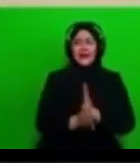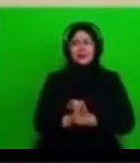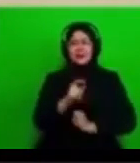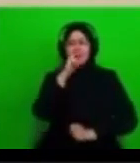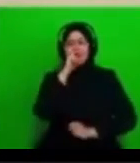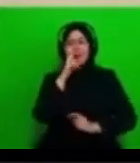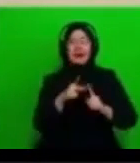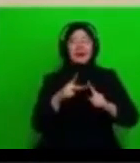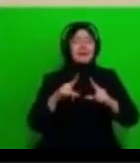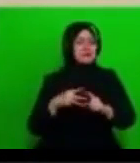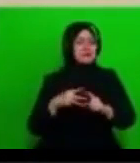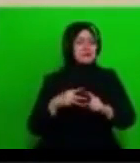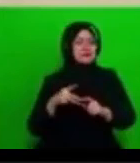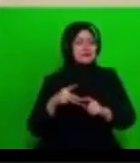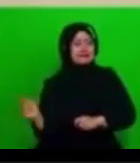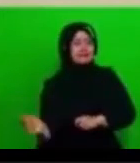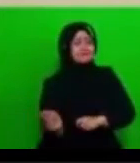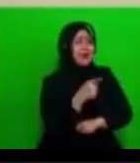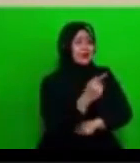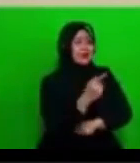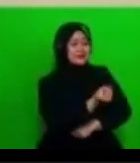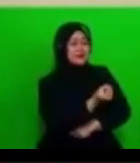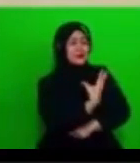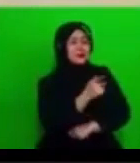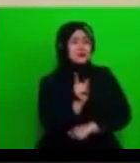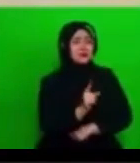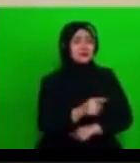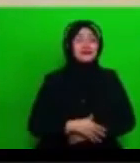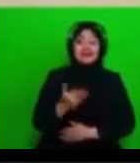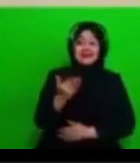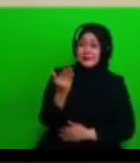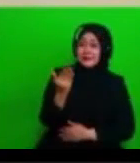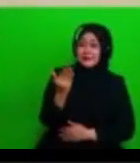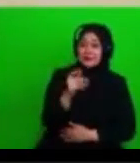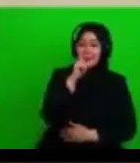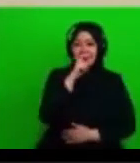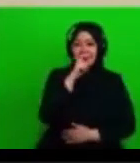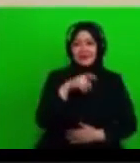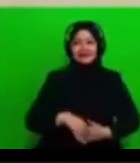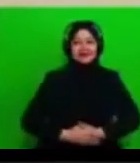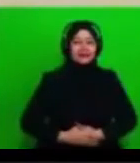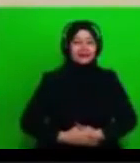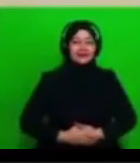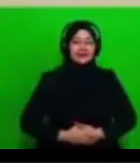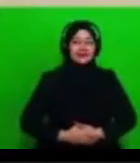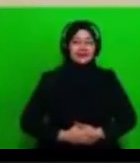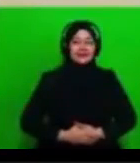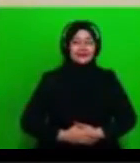Pak Hasbi, di servis ke Pak Hasbi. Juara tenis kita. Monggo Bapak.